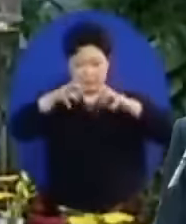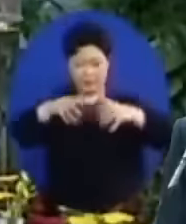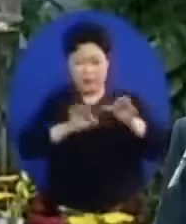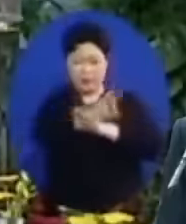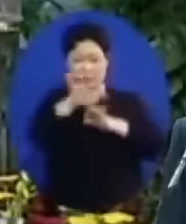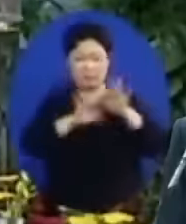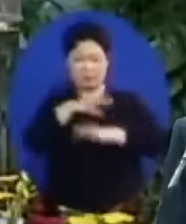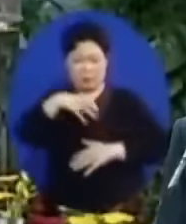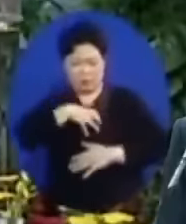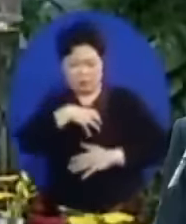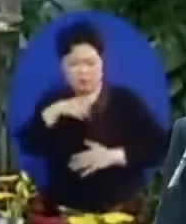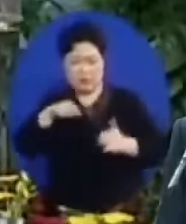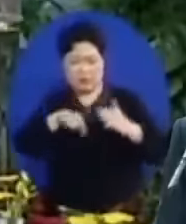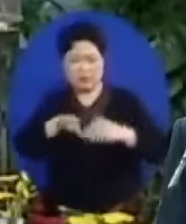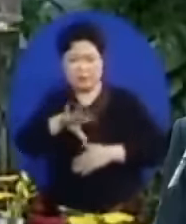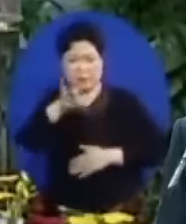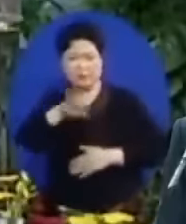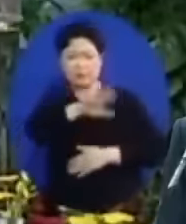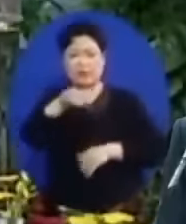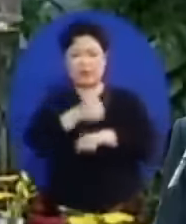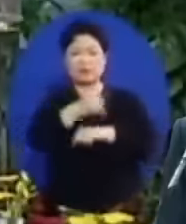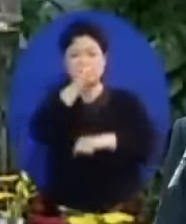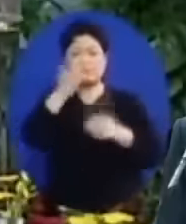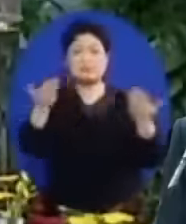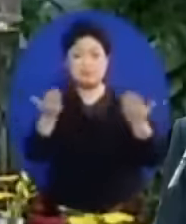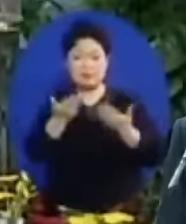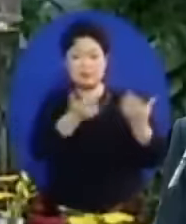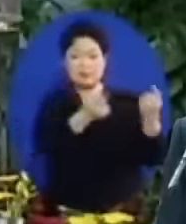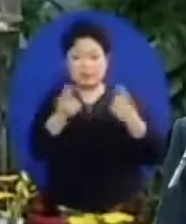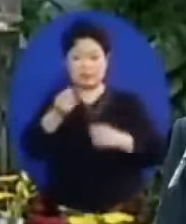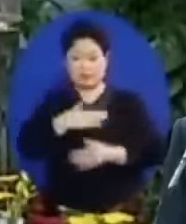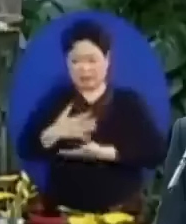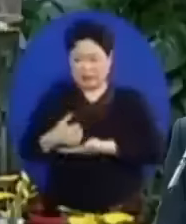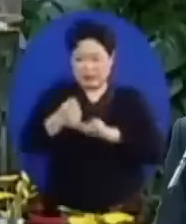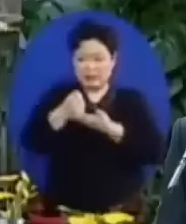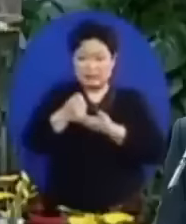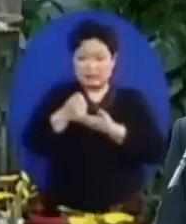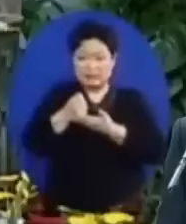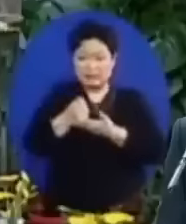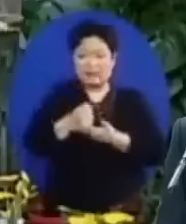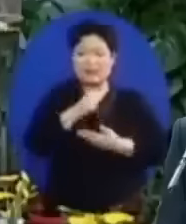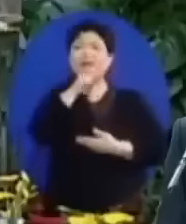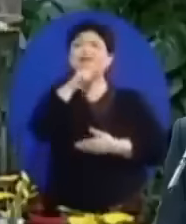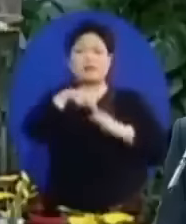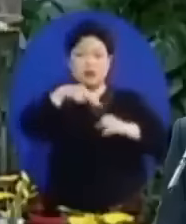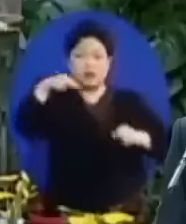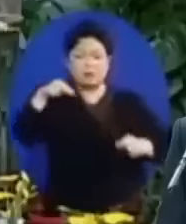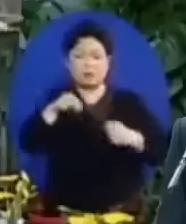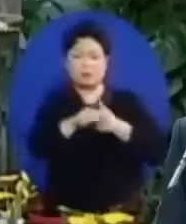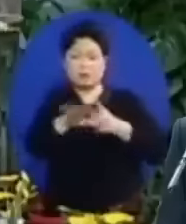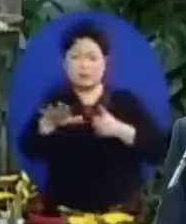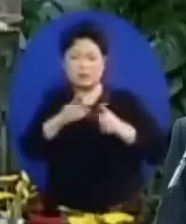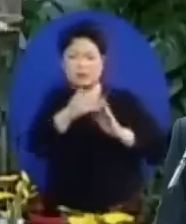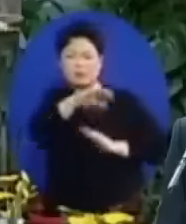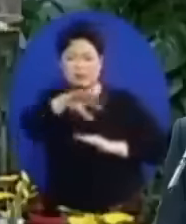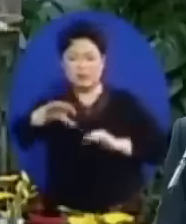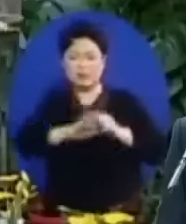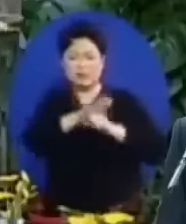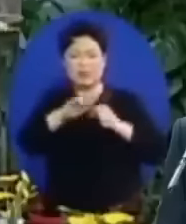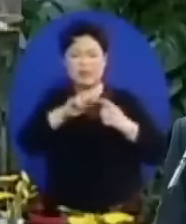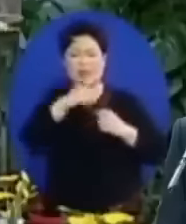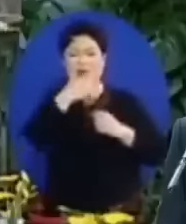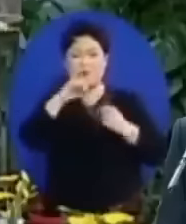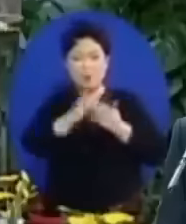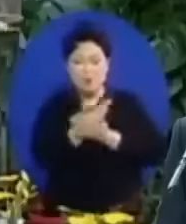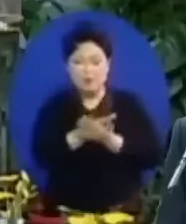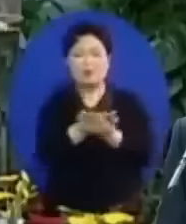경제 위기 가운데서 먼저 우리가 할 수 있는 일은 이처럼 내가 가진 것으로 가난하고 헐벗고 소외된 이웃에게 사랑과